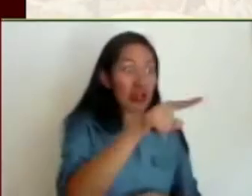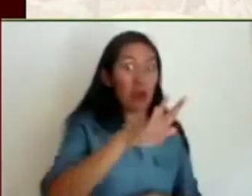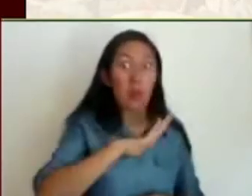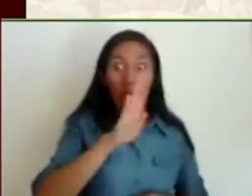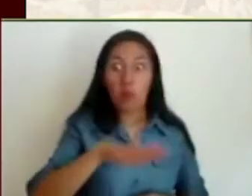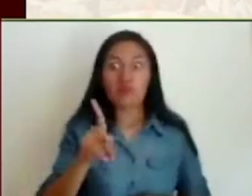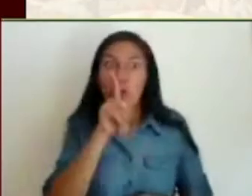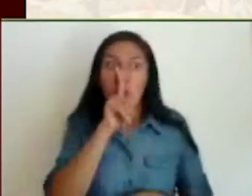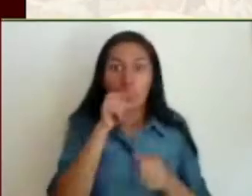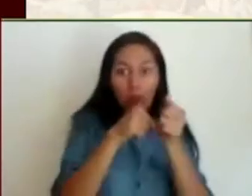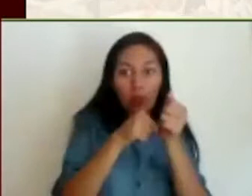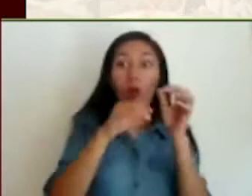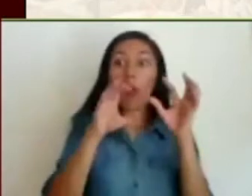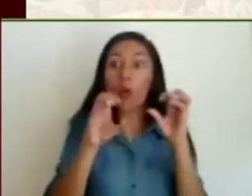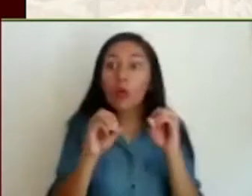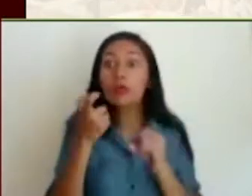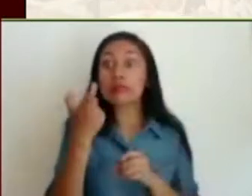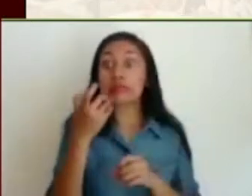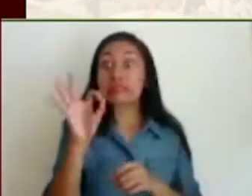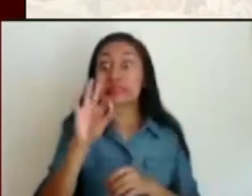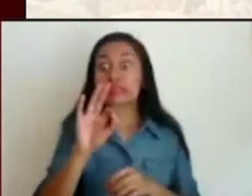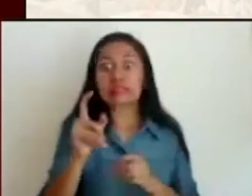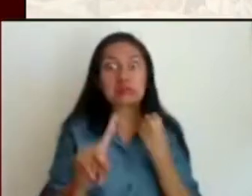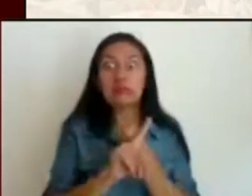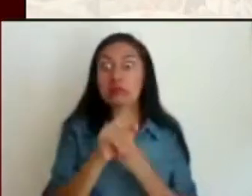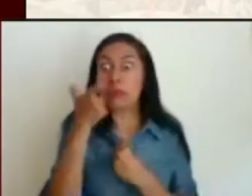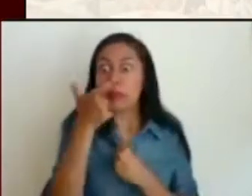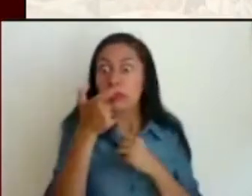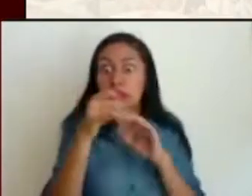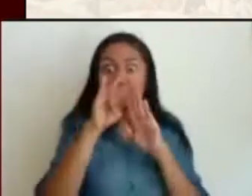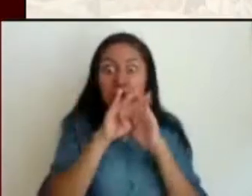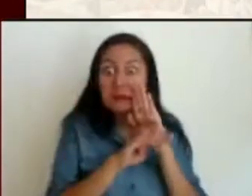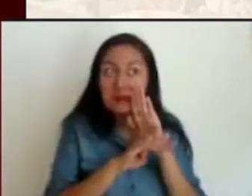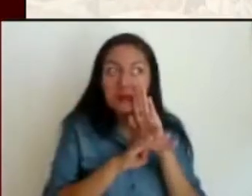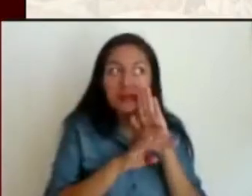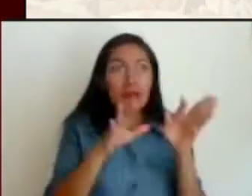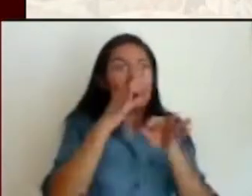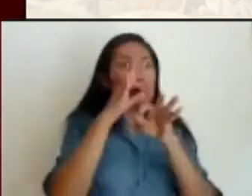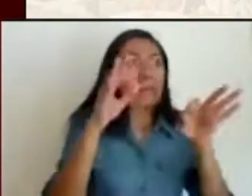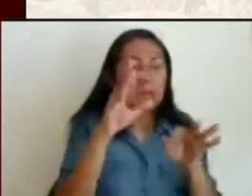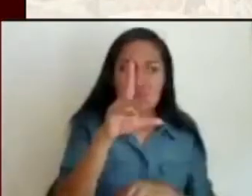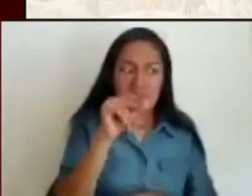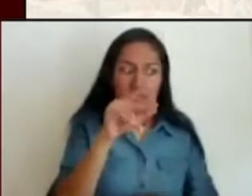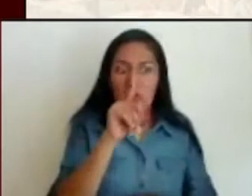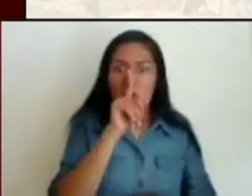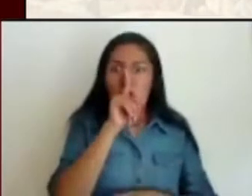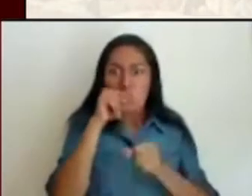varie considerazioni anche molto attuali che però rimanderemo eventualmente alla discussione.